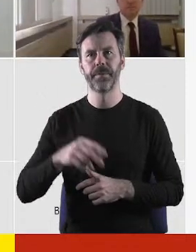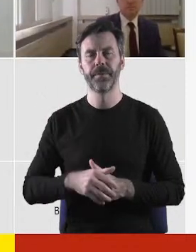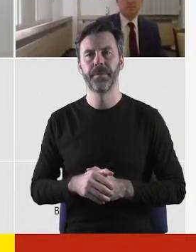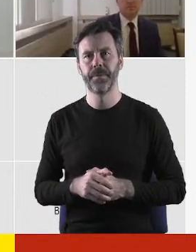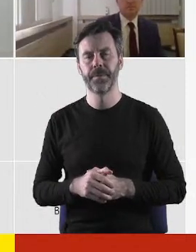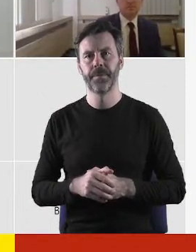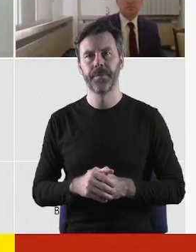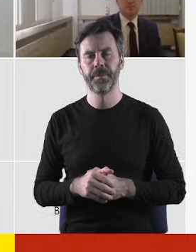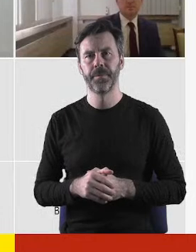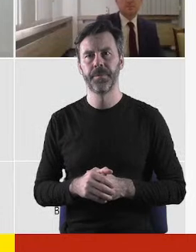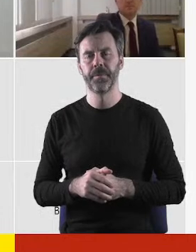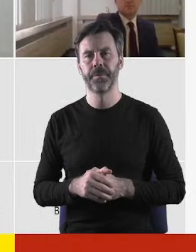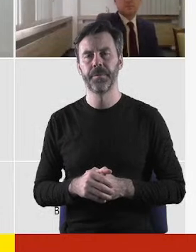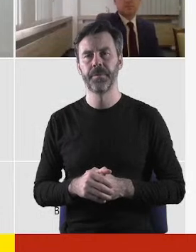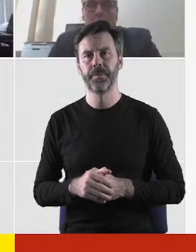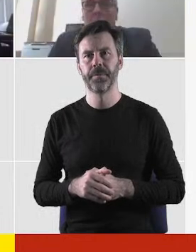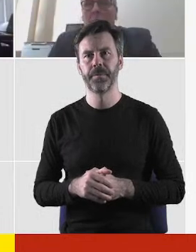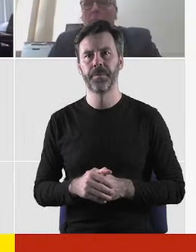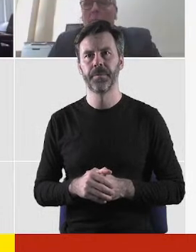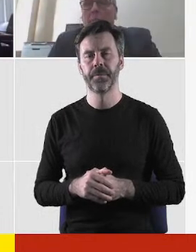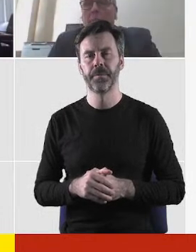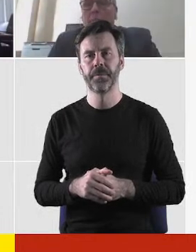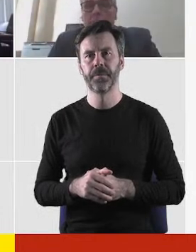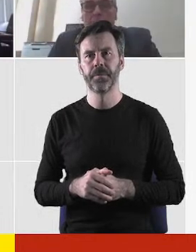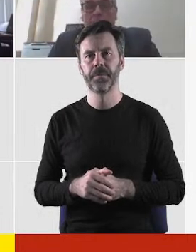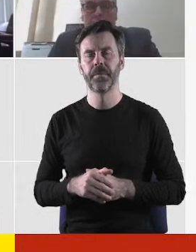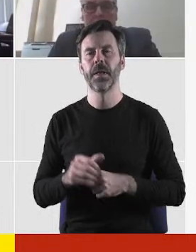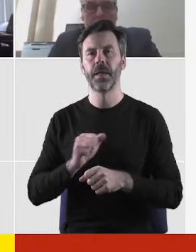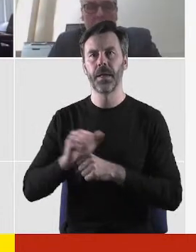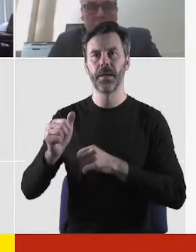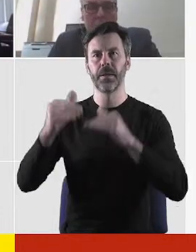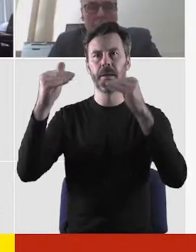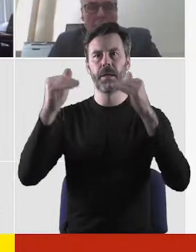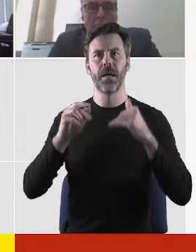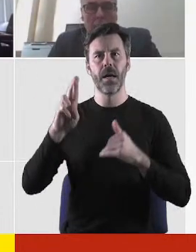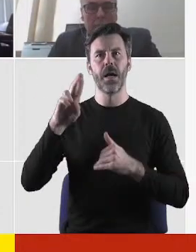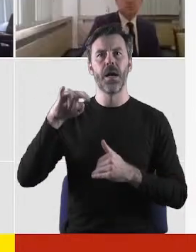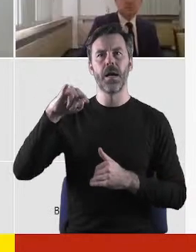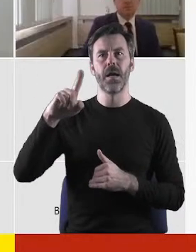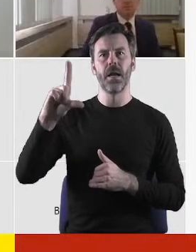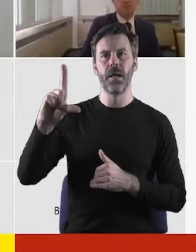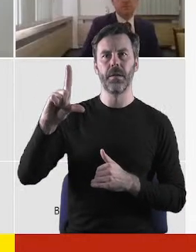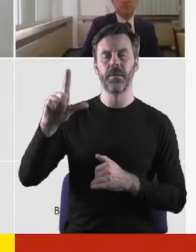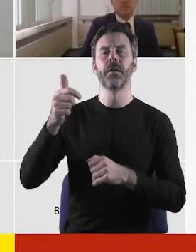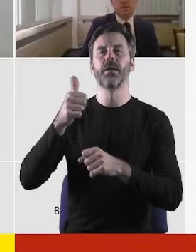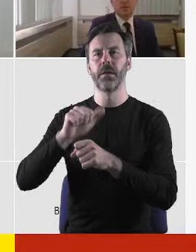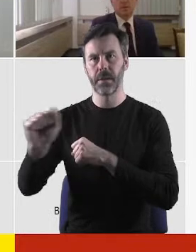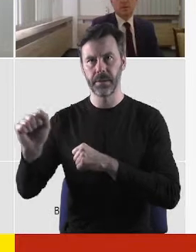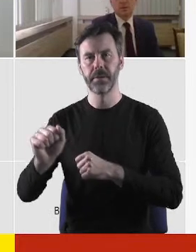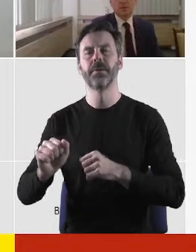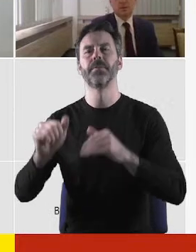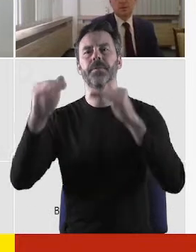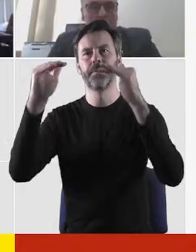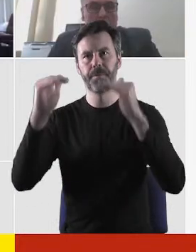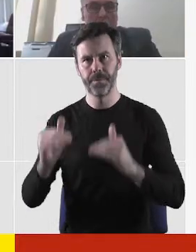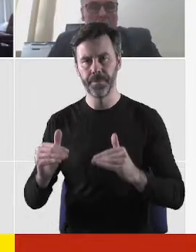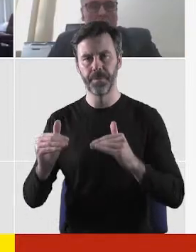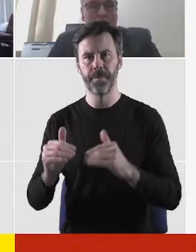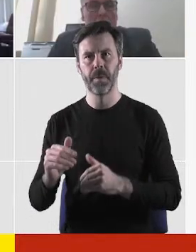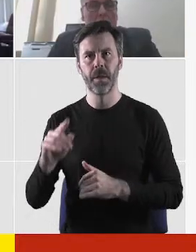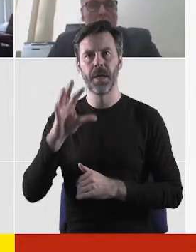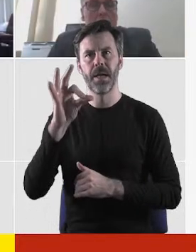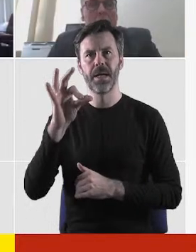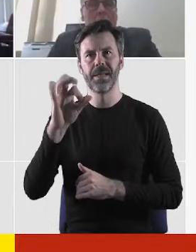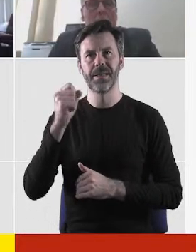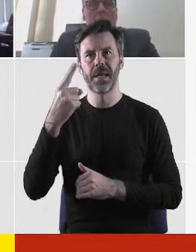Dzień dobry, obecna. Dzień dobry. Pani radna Dorota Ryl. Dzień dobry, jestem. Pani radna Katarzyna